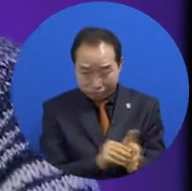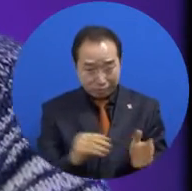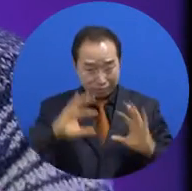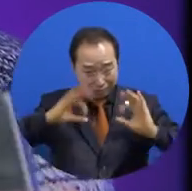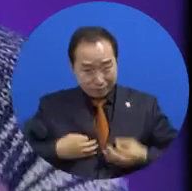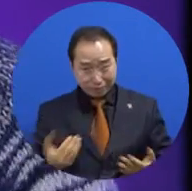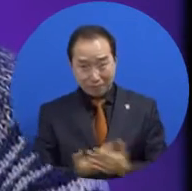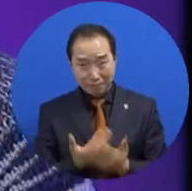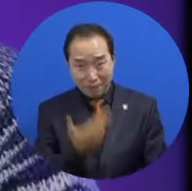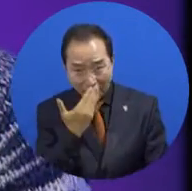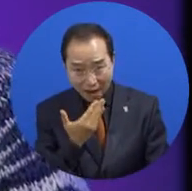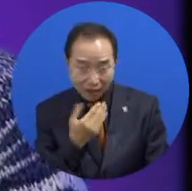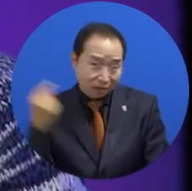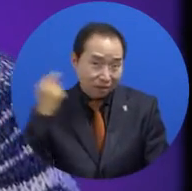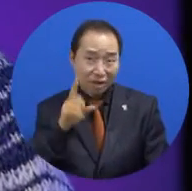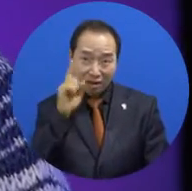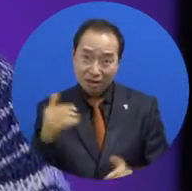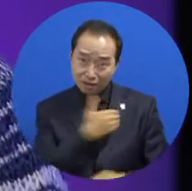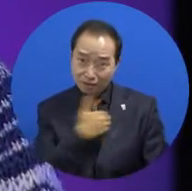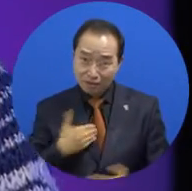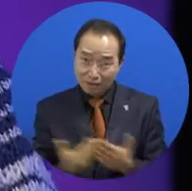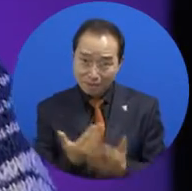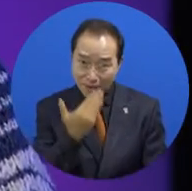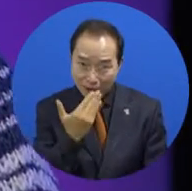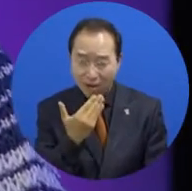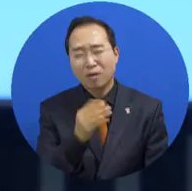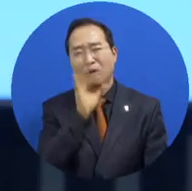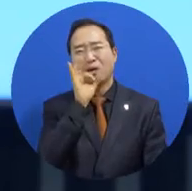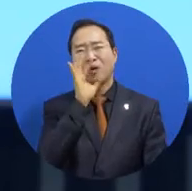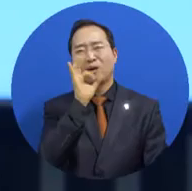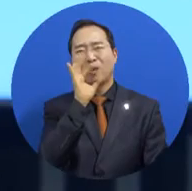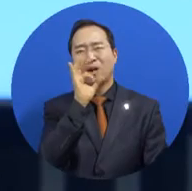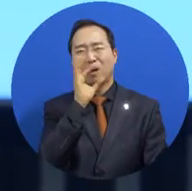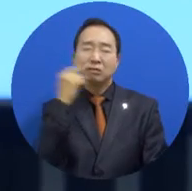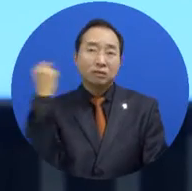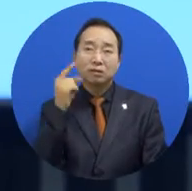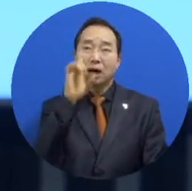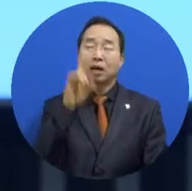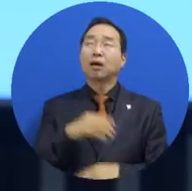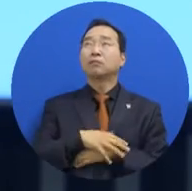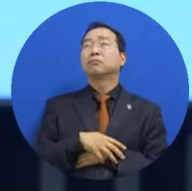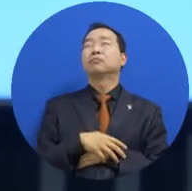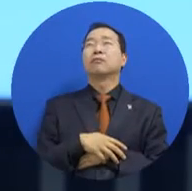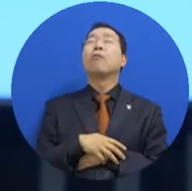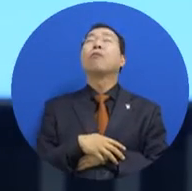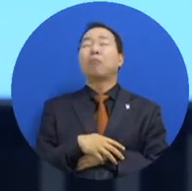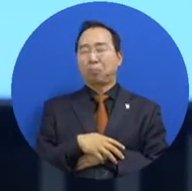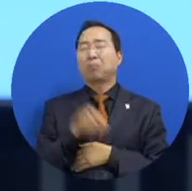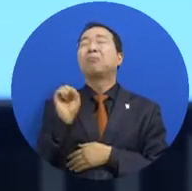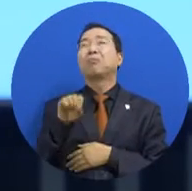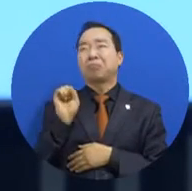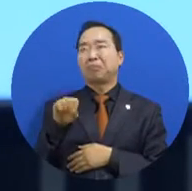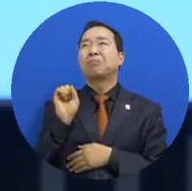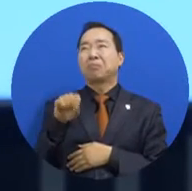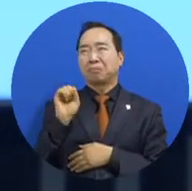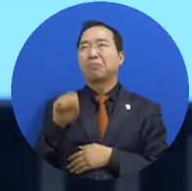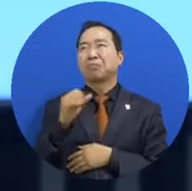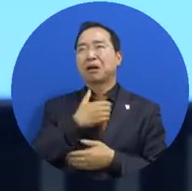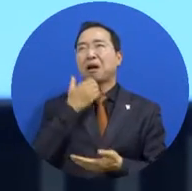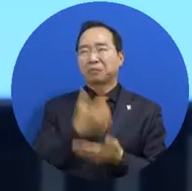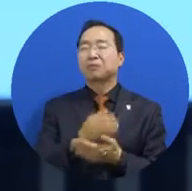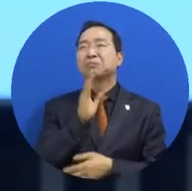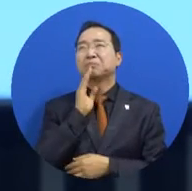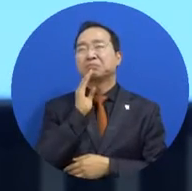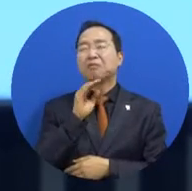또 듣는다고 해서 되는 건 더더욱 아닙니다. 듣기만 하면 감동받죠. 하고 아